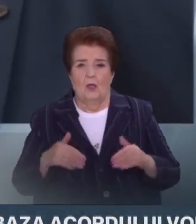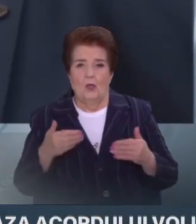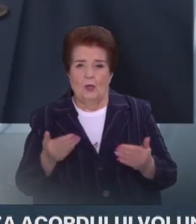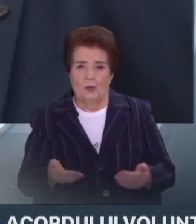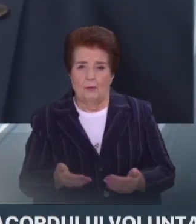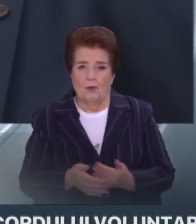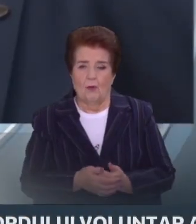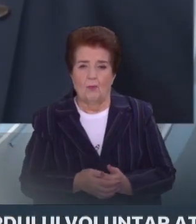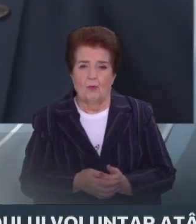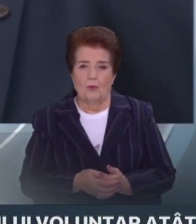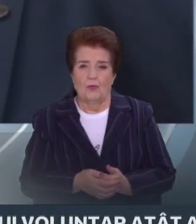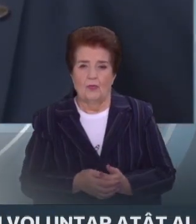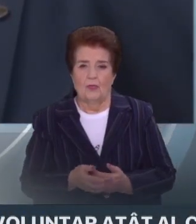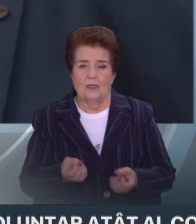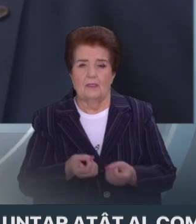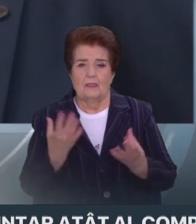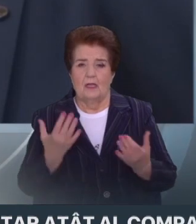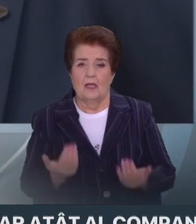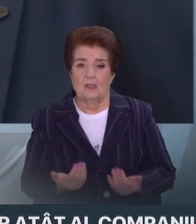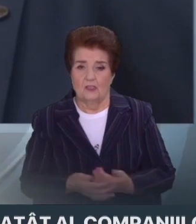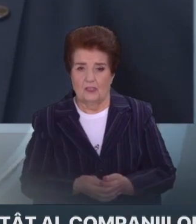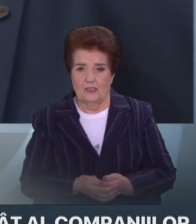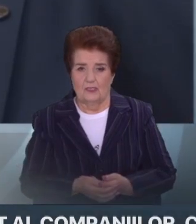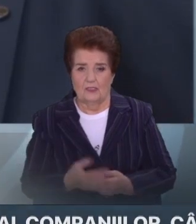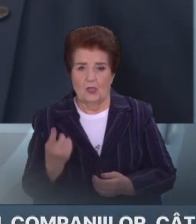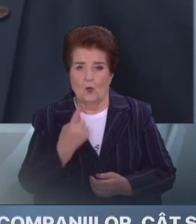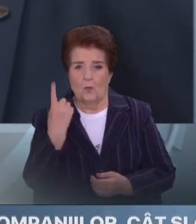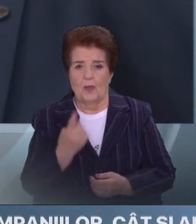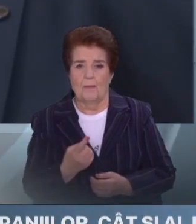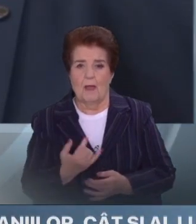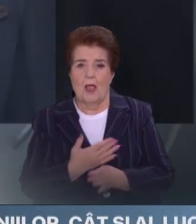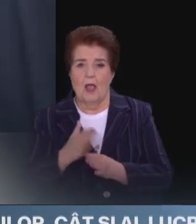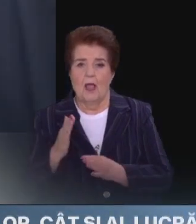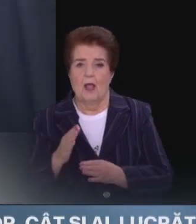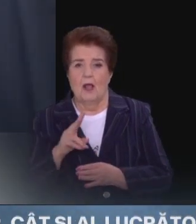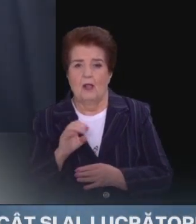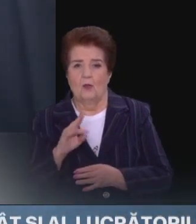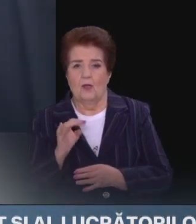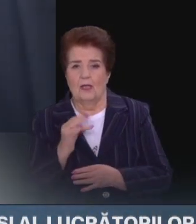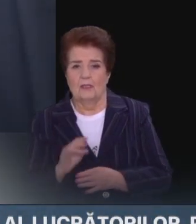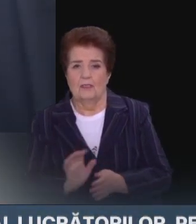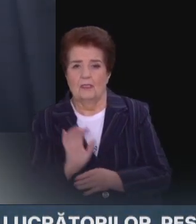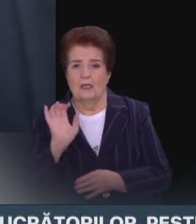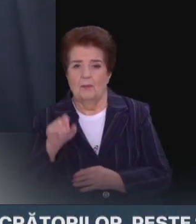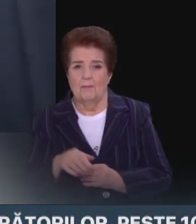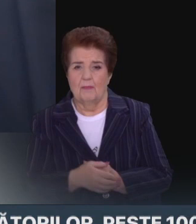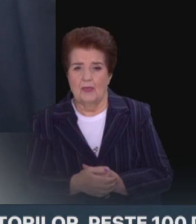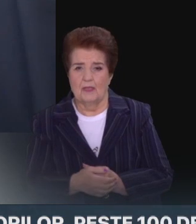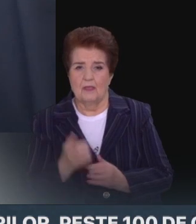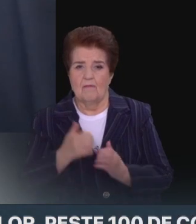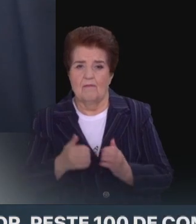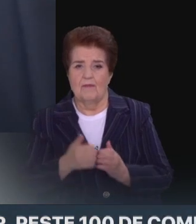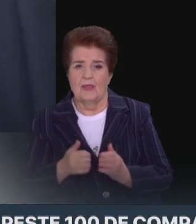o repetăm zilele acestea, cu prima ocazie, dar chiar și fără ocazie, o să trimitem pe